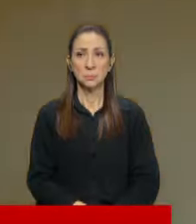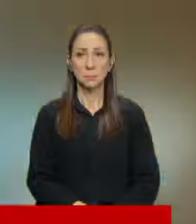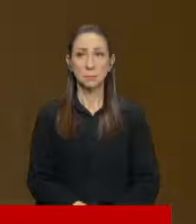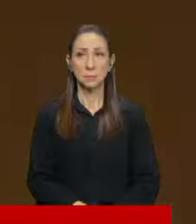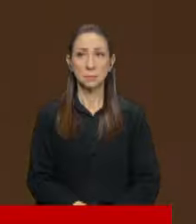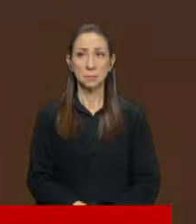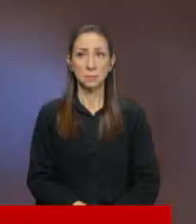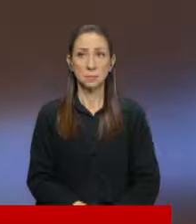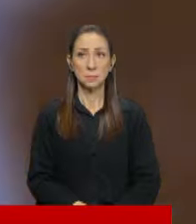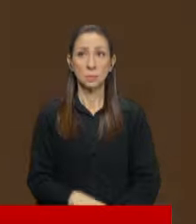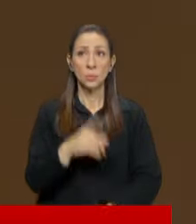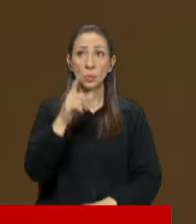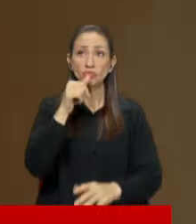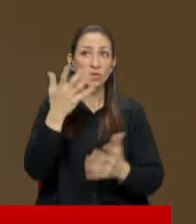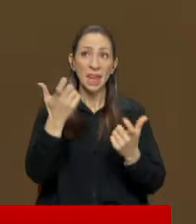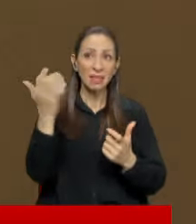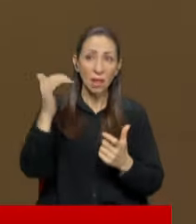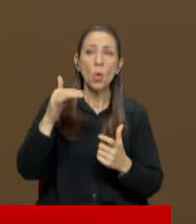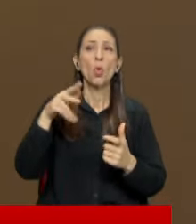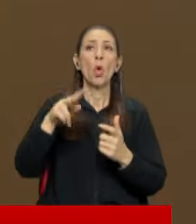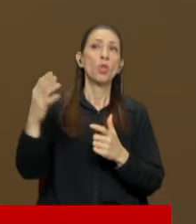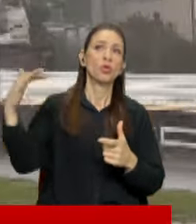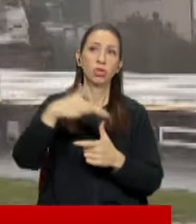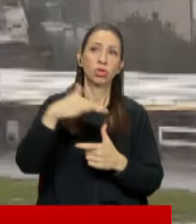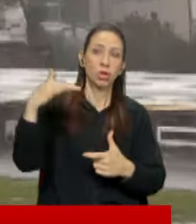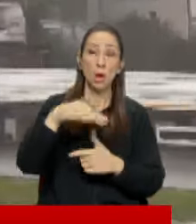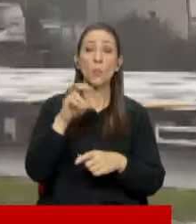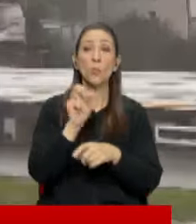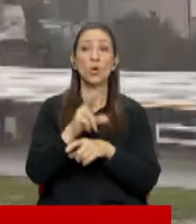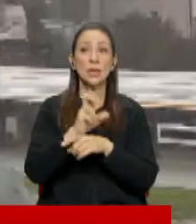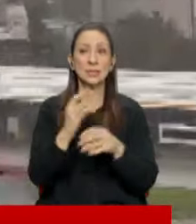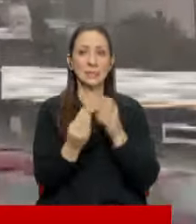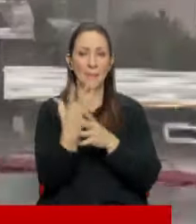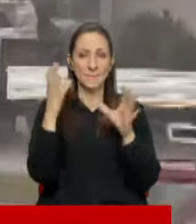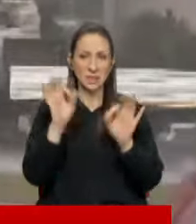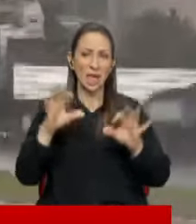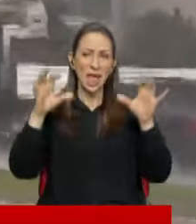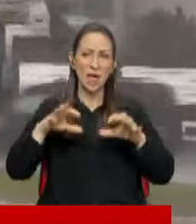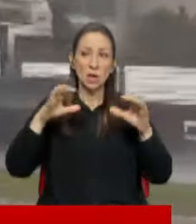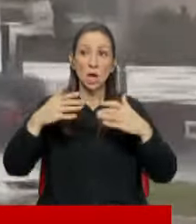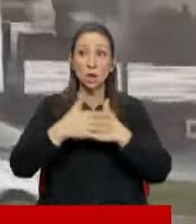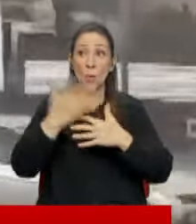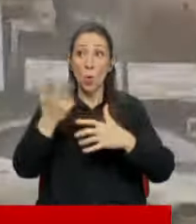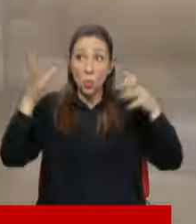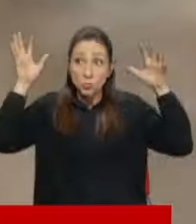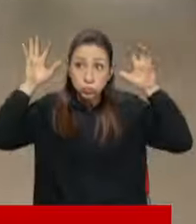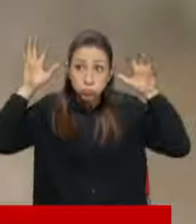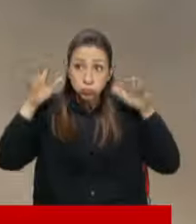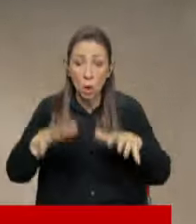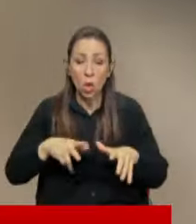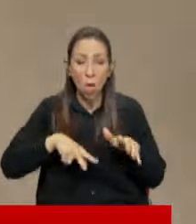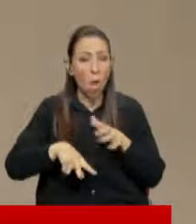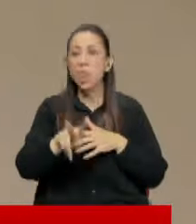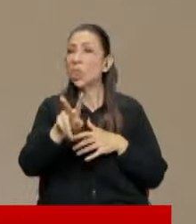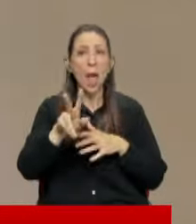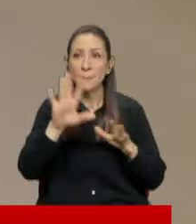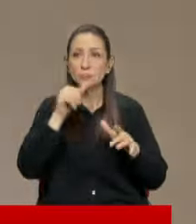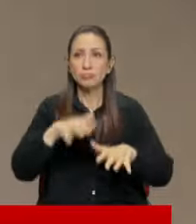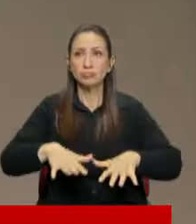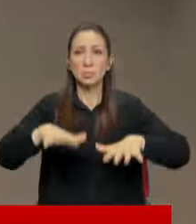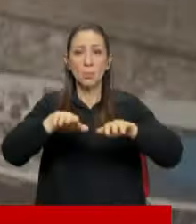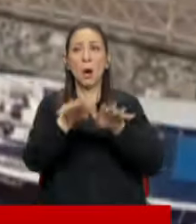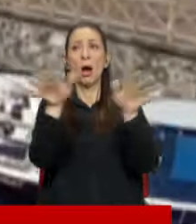Hayır, anlamadım. Neden geliyor bu? Neden geliyor ya? Muğla'da sabah başlayan yağışlar akşama doğru etkisini artırdı. Yollar göle döndü,